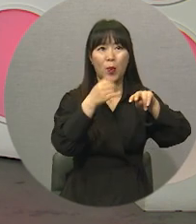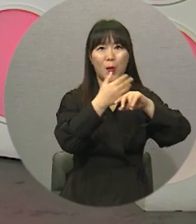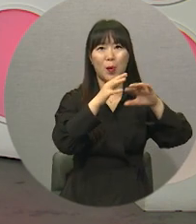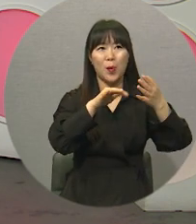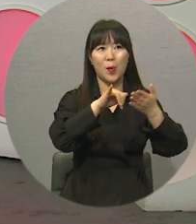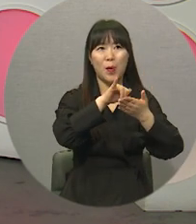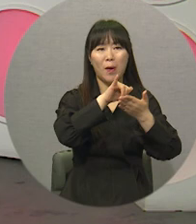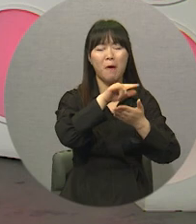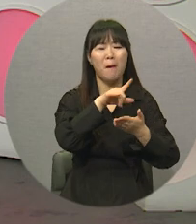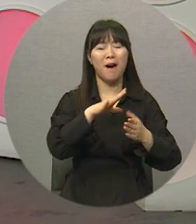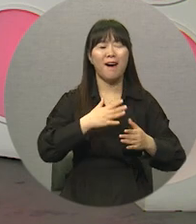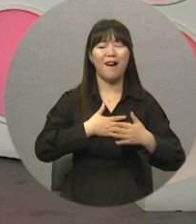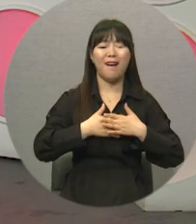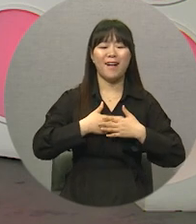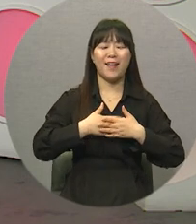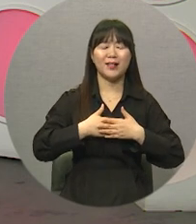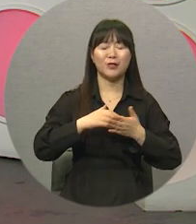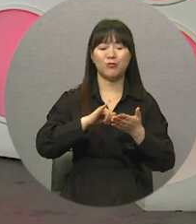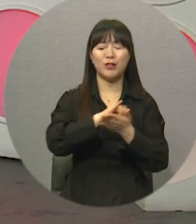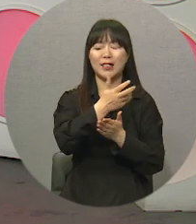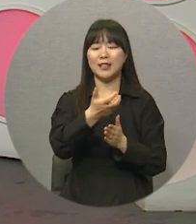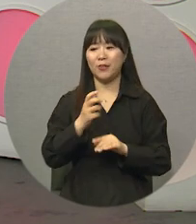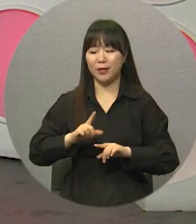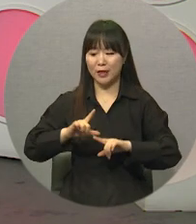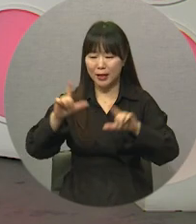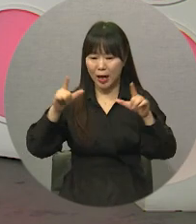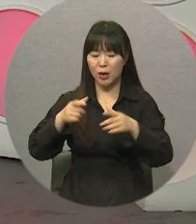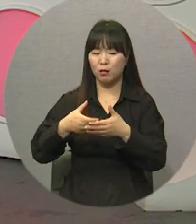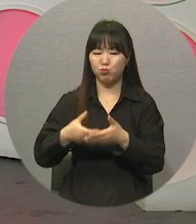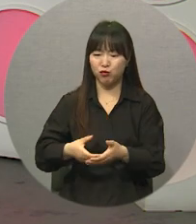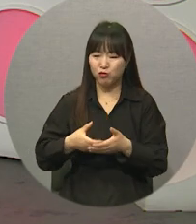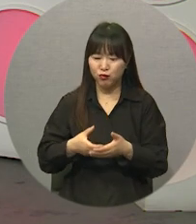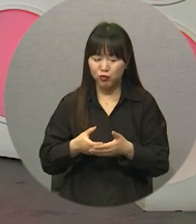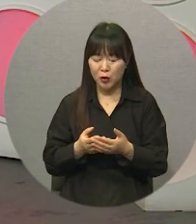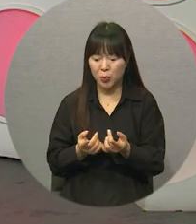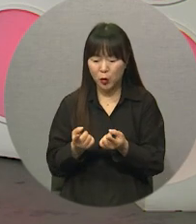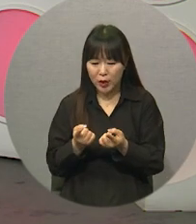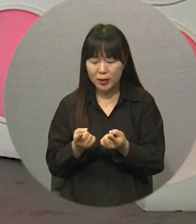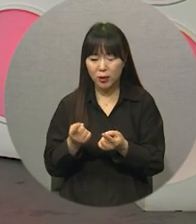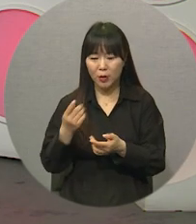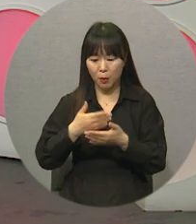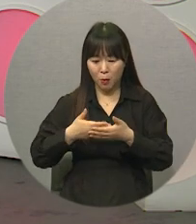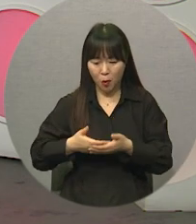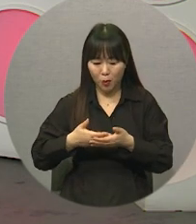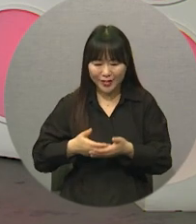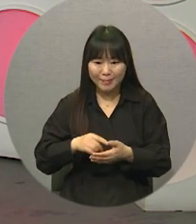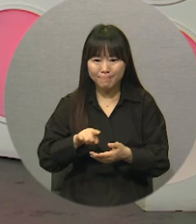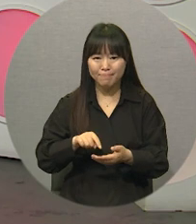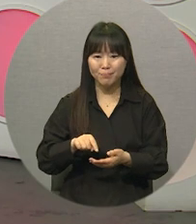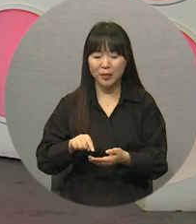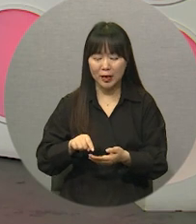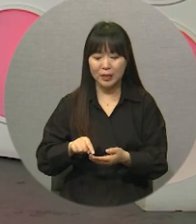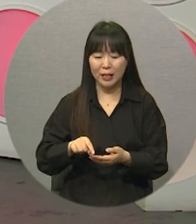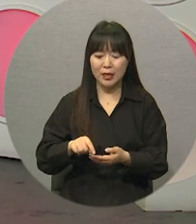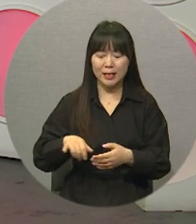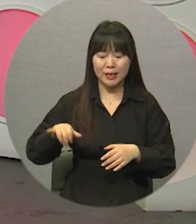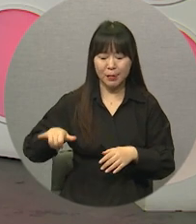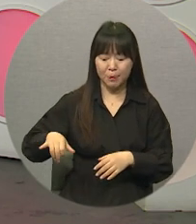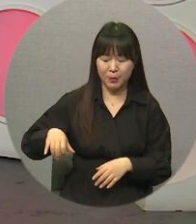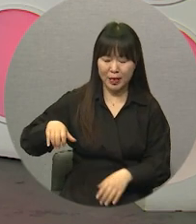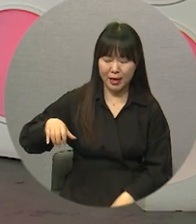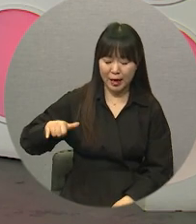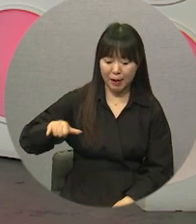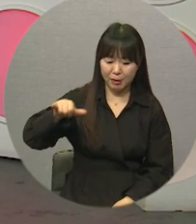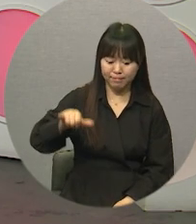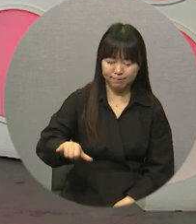출국 전날이 다가왔으며 수화물 중량을 맞추려 거실 체중계에 여행용 배낭을 올렸다 놨다